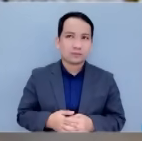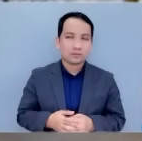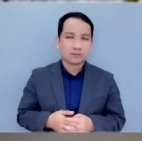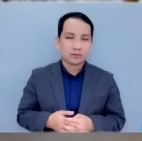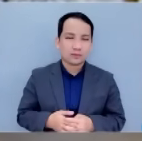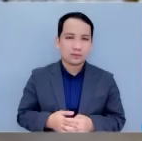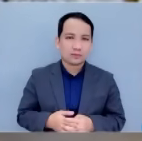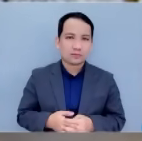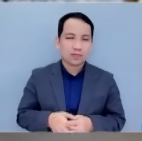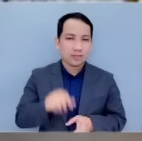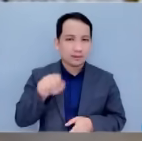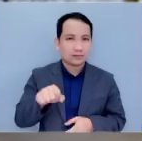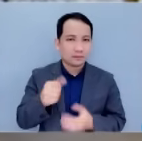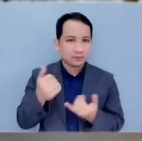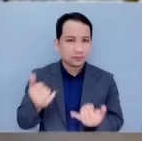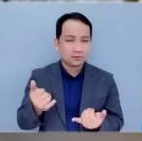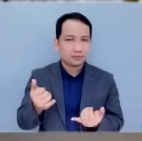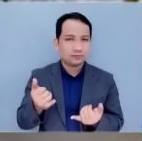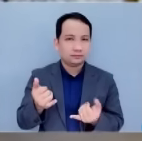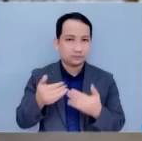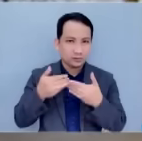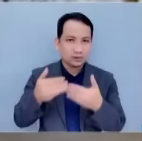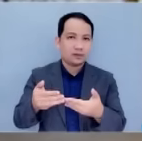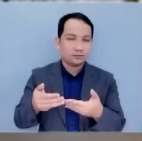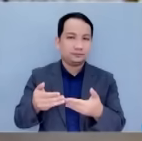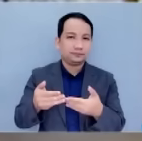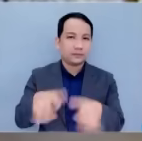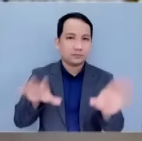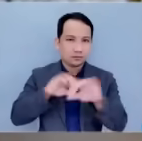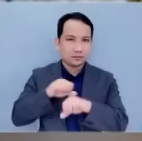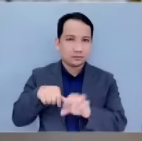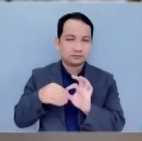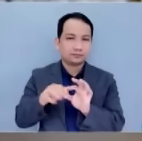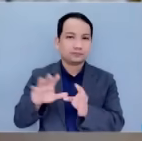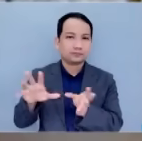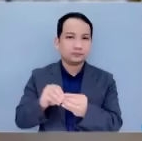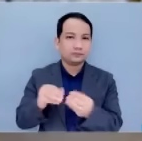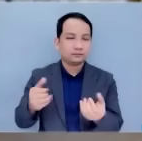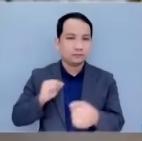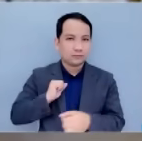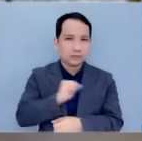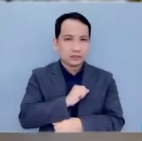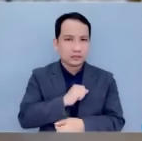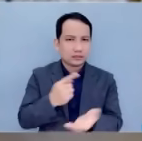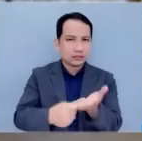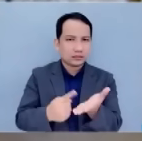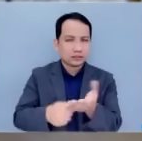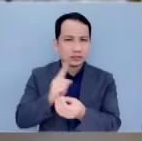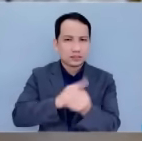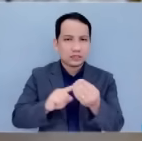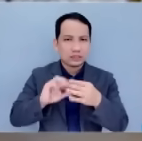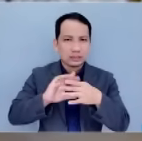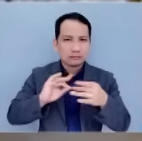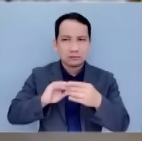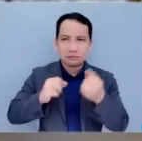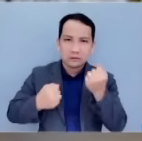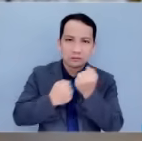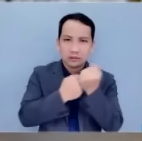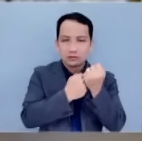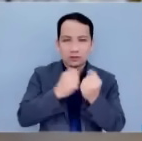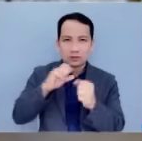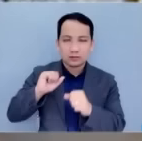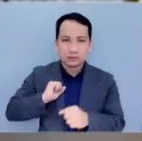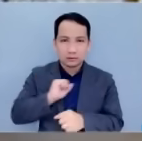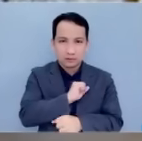Yes, Jiggy, sa ngayon, adjourned na yung sesyon ng Senado pero hindi na talakay sa plenaryo yung statement of support para kay Senate